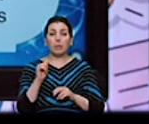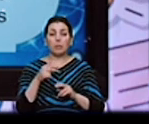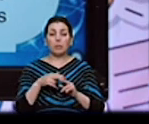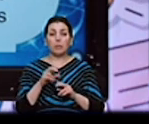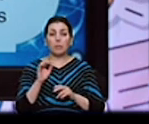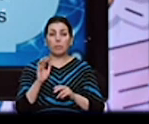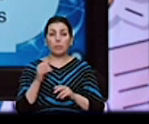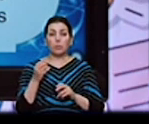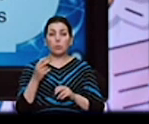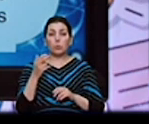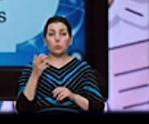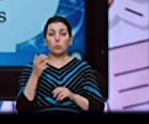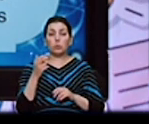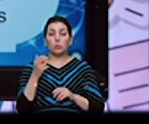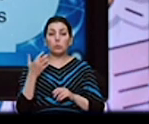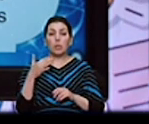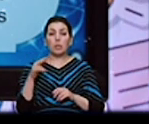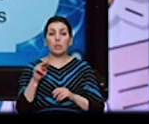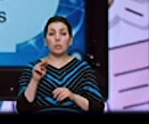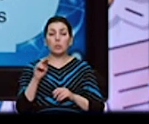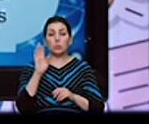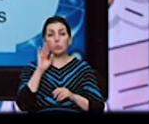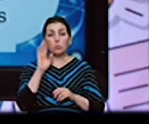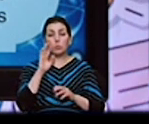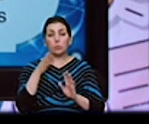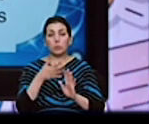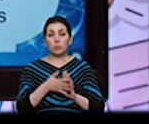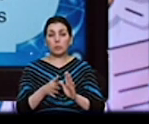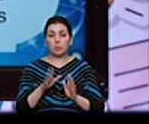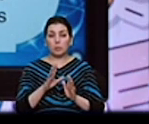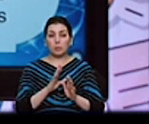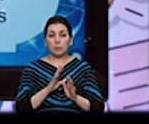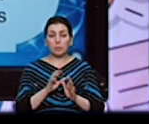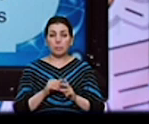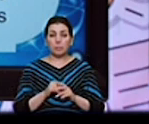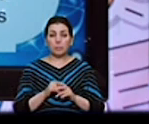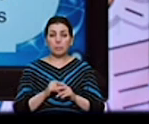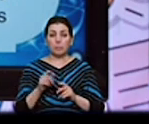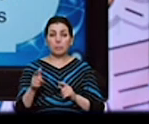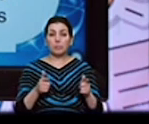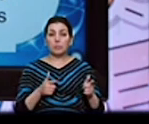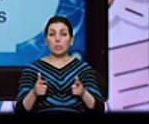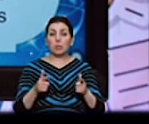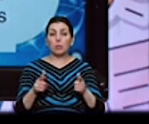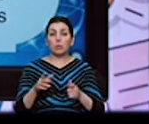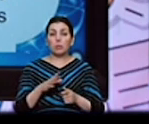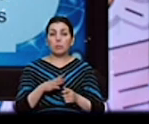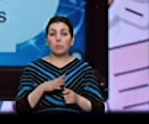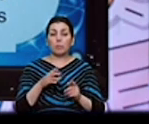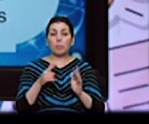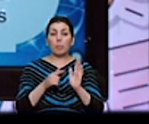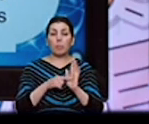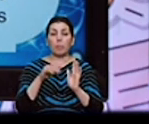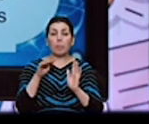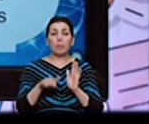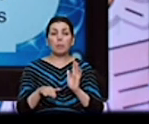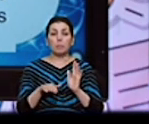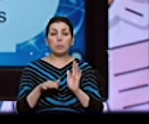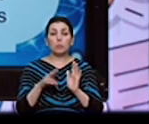va 350 litr suv ketgan. Tayyorlangan